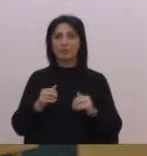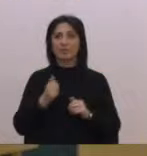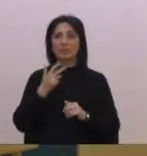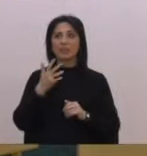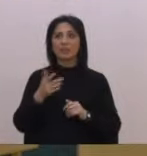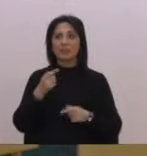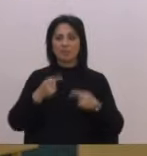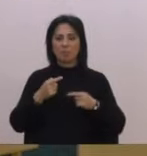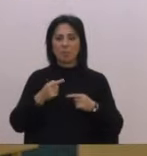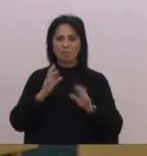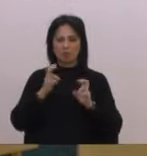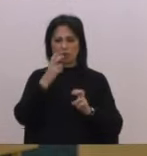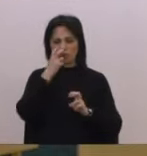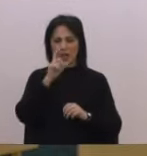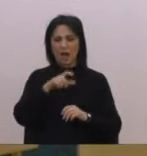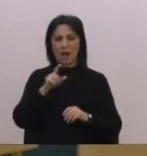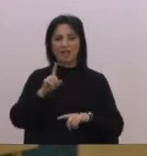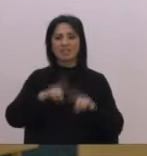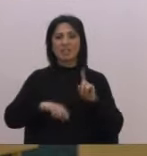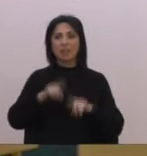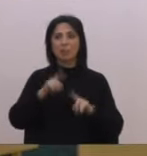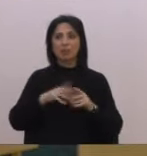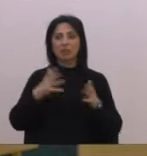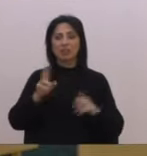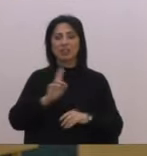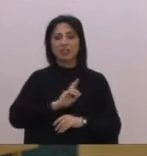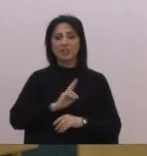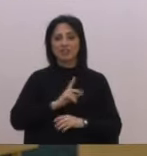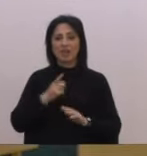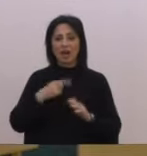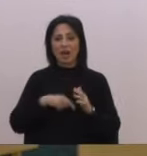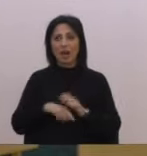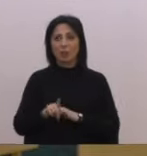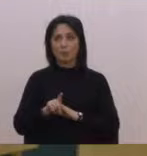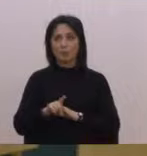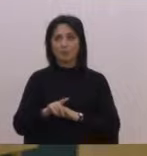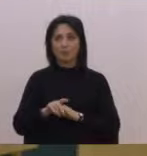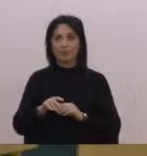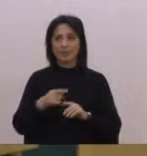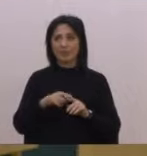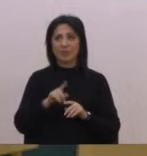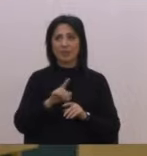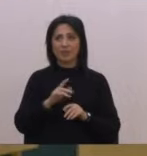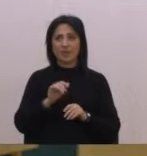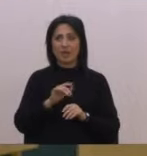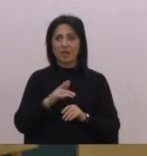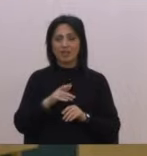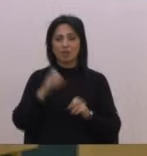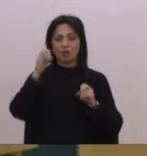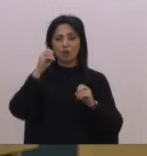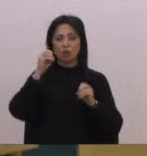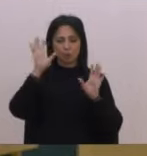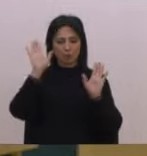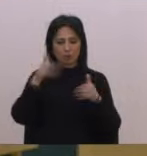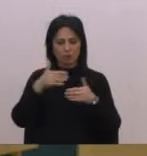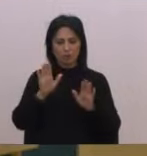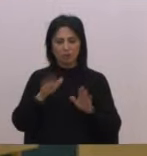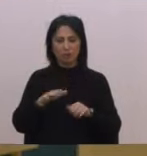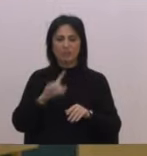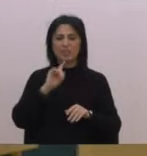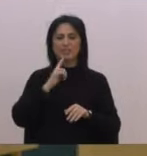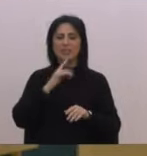Imdenat mebzoli halchia, rosam șoblos, tidi sicuarulis gamo, are puebian, arts ușucobas, arts